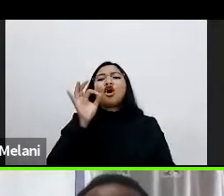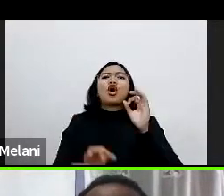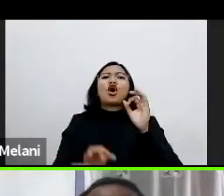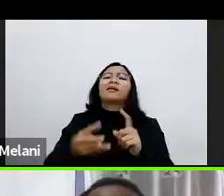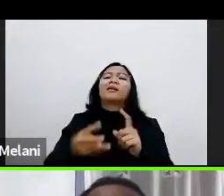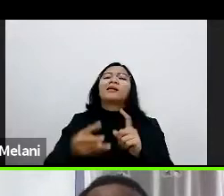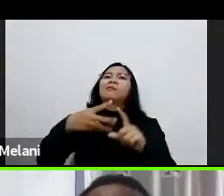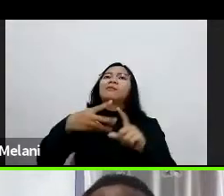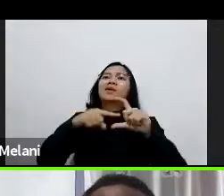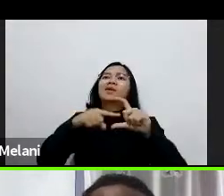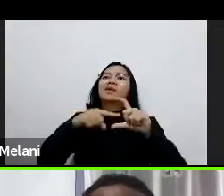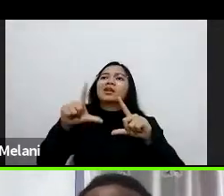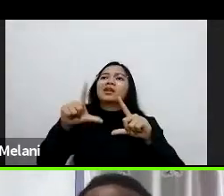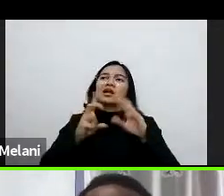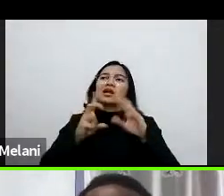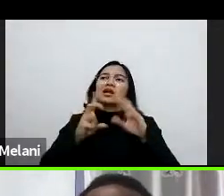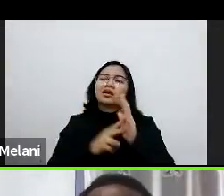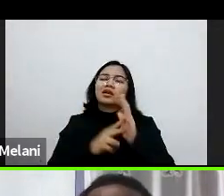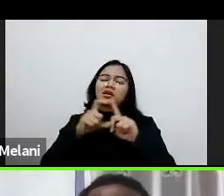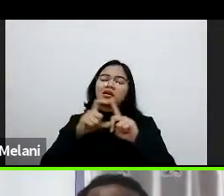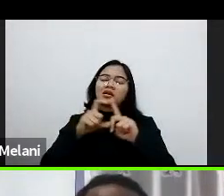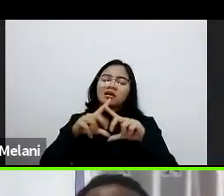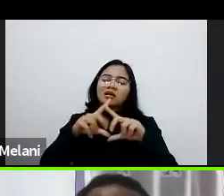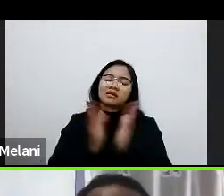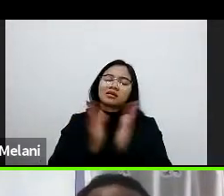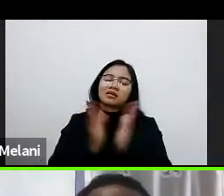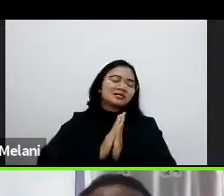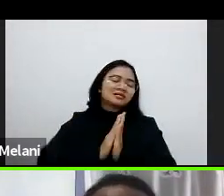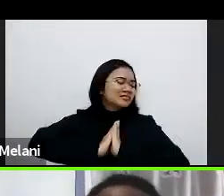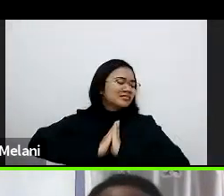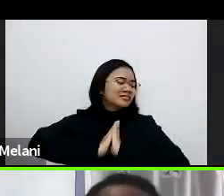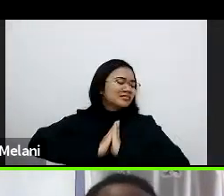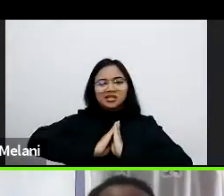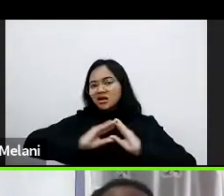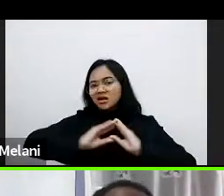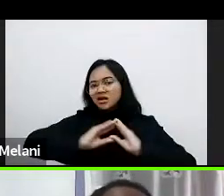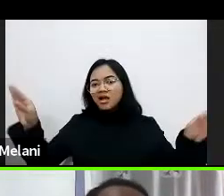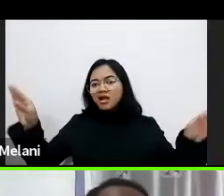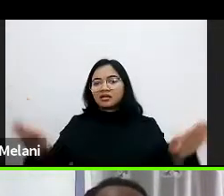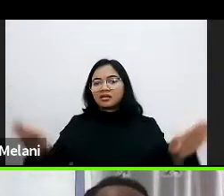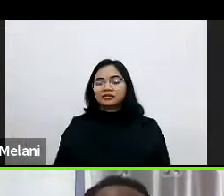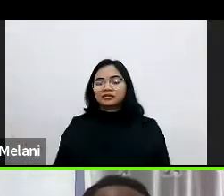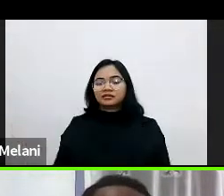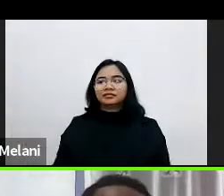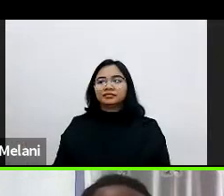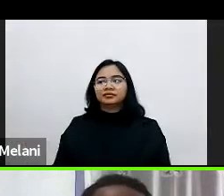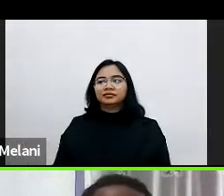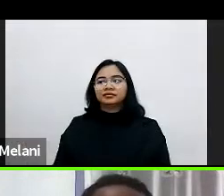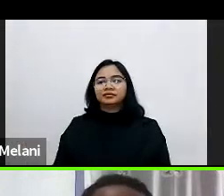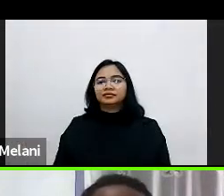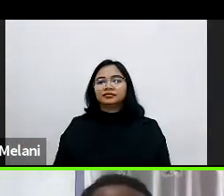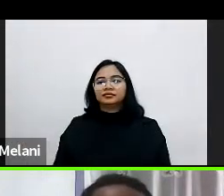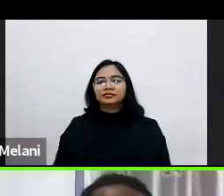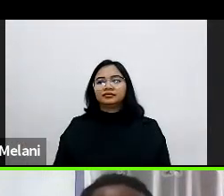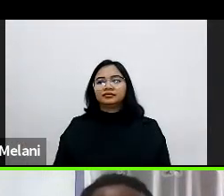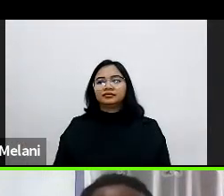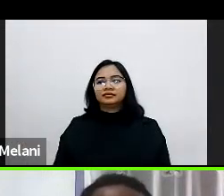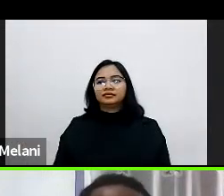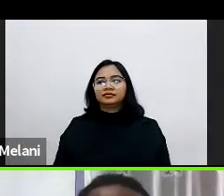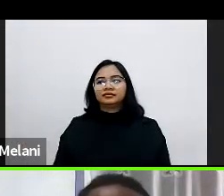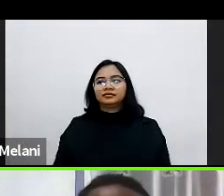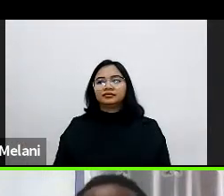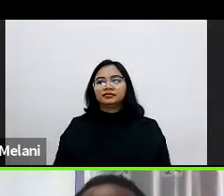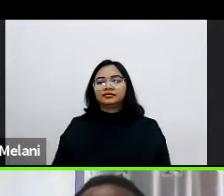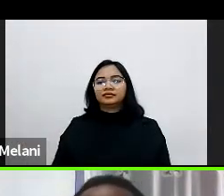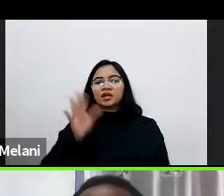jadi hilang, mereka tidak punya lagi sarana untuk menyalurkan ekspresi tentang seksualitas di dalam budaya